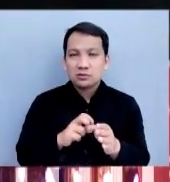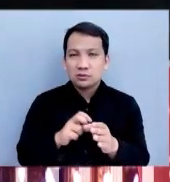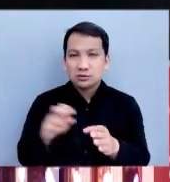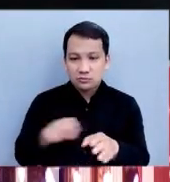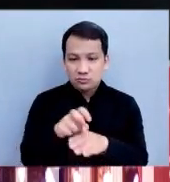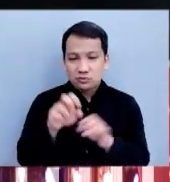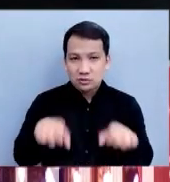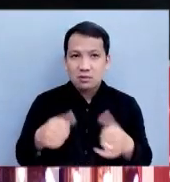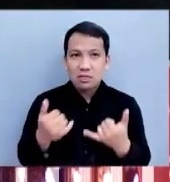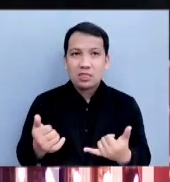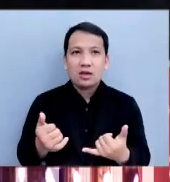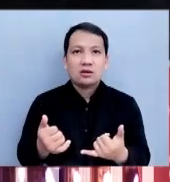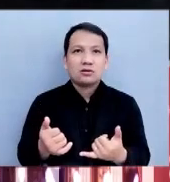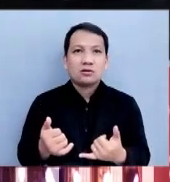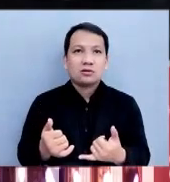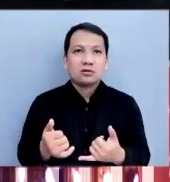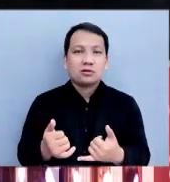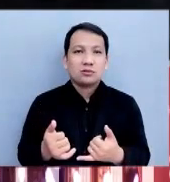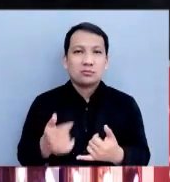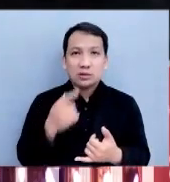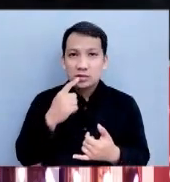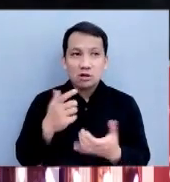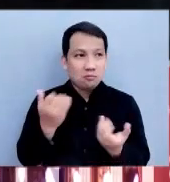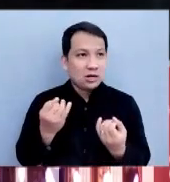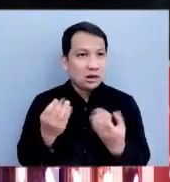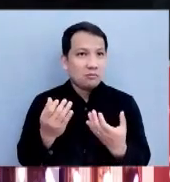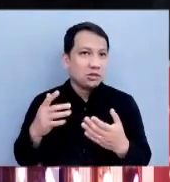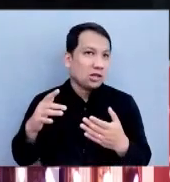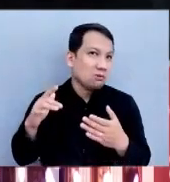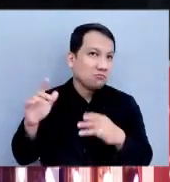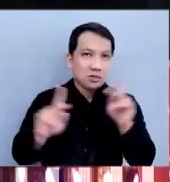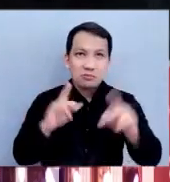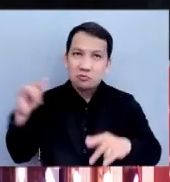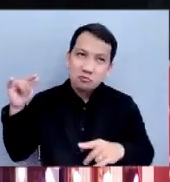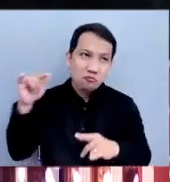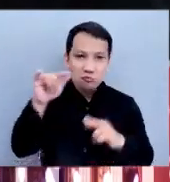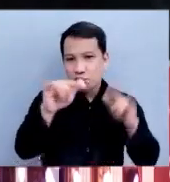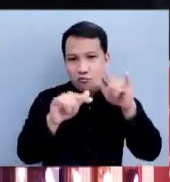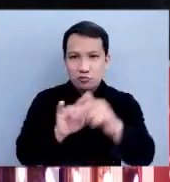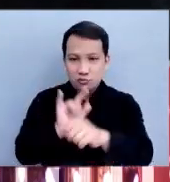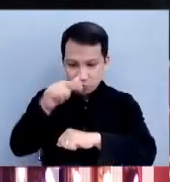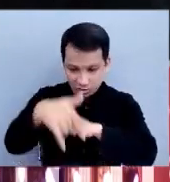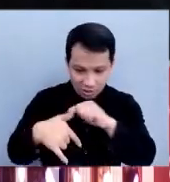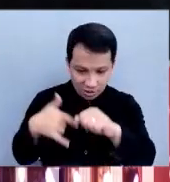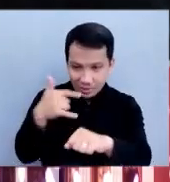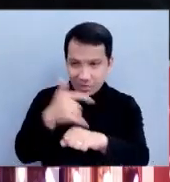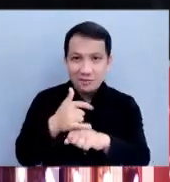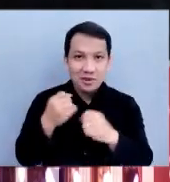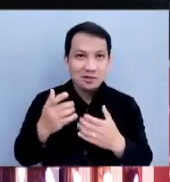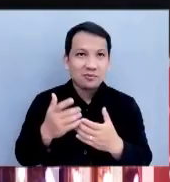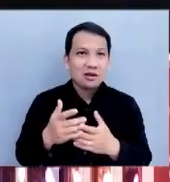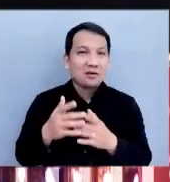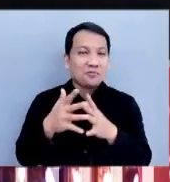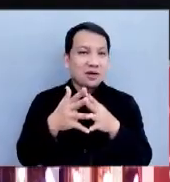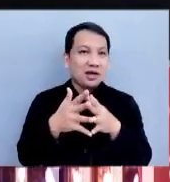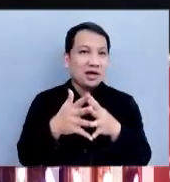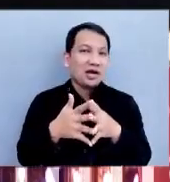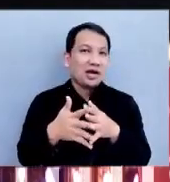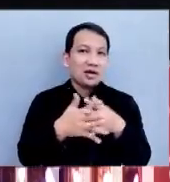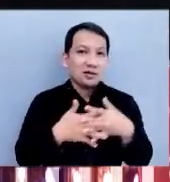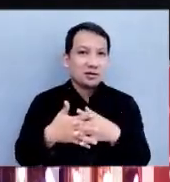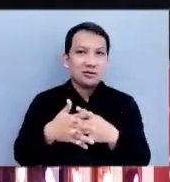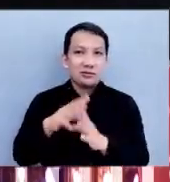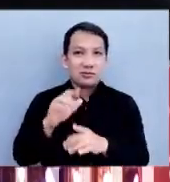ngayon. Merong revenge tourism na ginagawa. Lahat nagbibiyahe. Kita mo sa Amerika, yung 4th of July